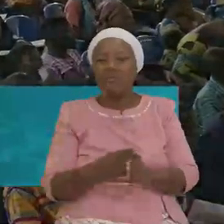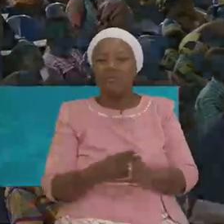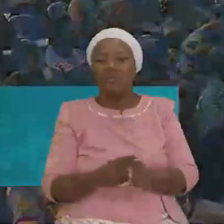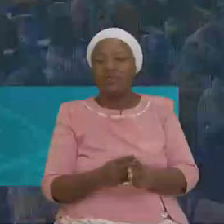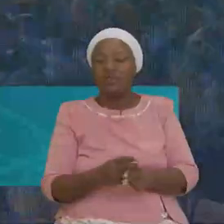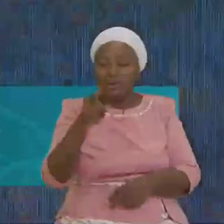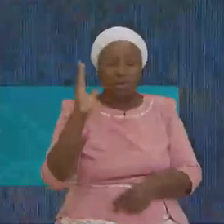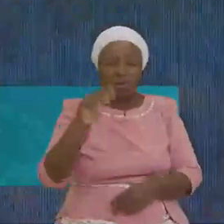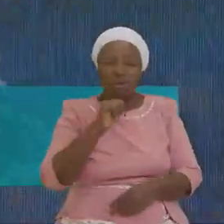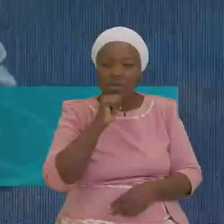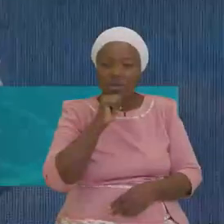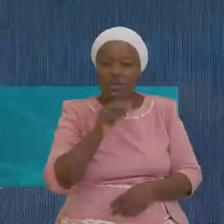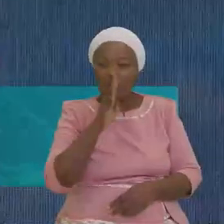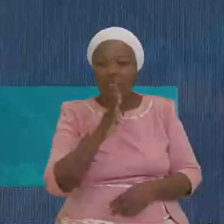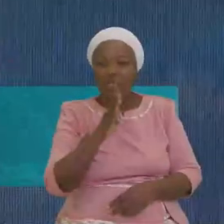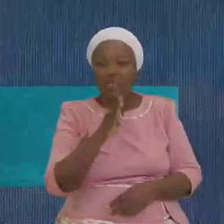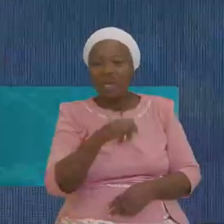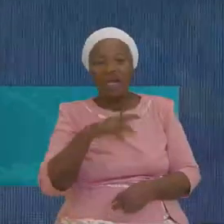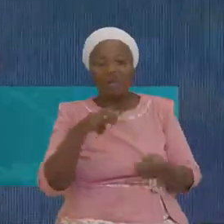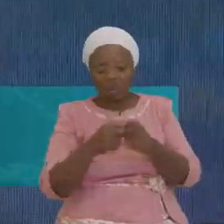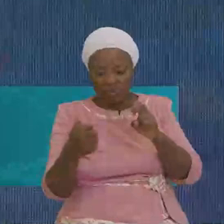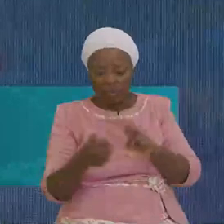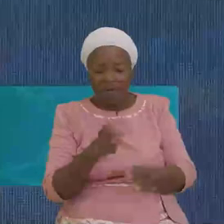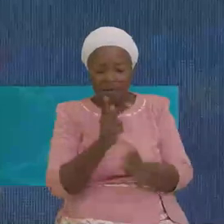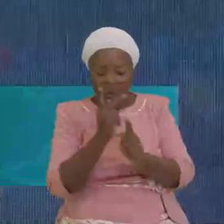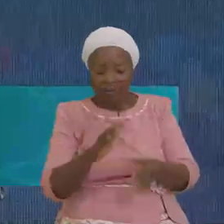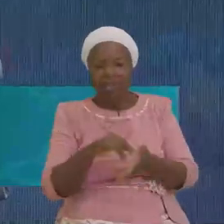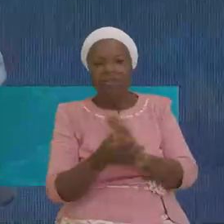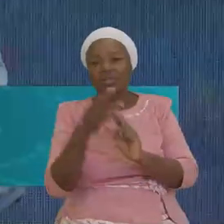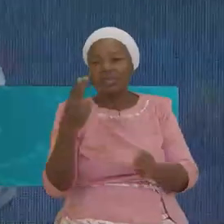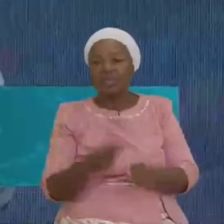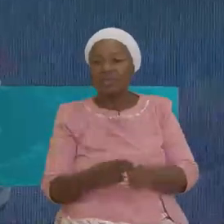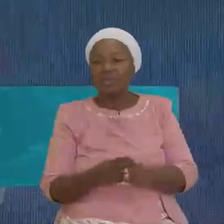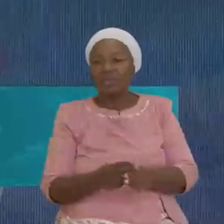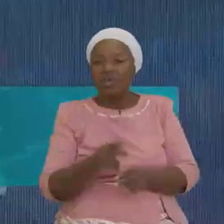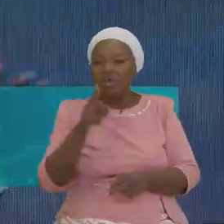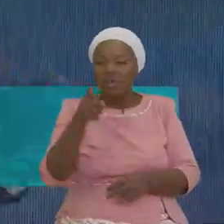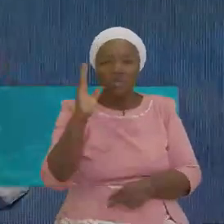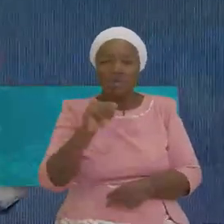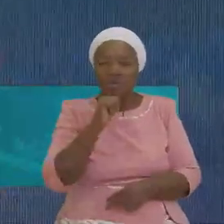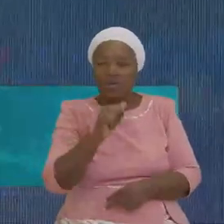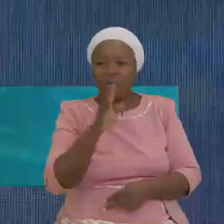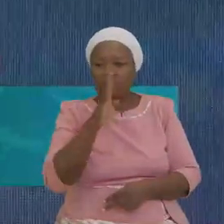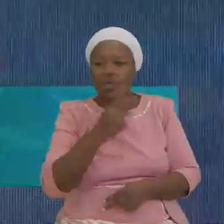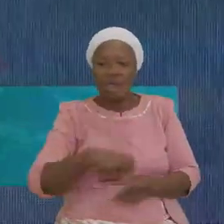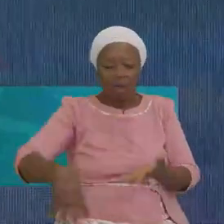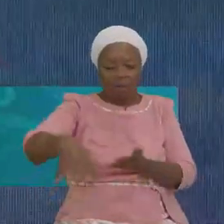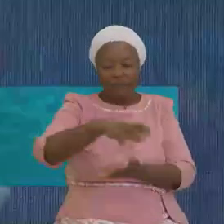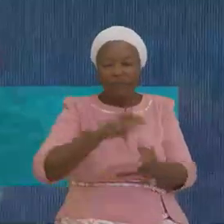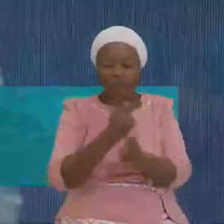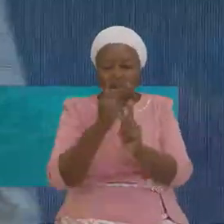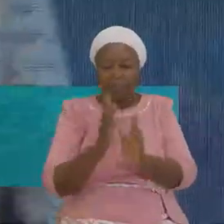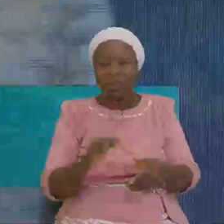Vous ne serez pas celui qui garde ses propres problèmes. Vous n'allez pas garder vos propres